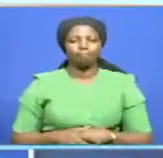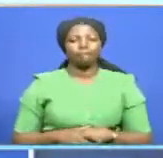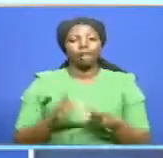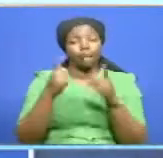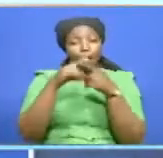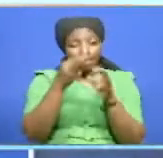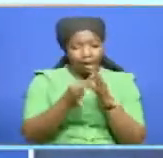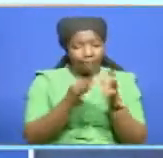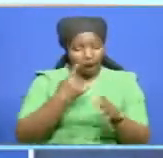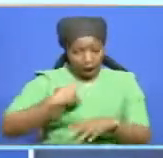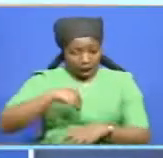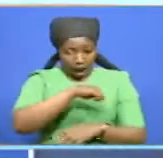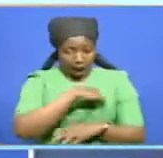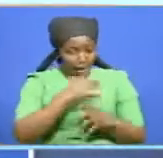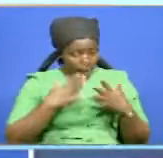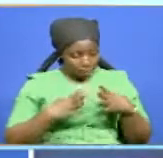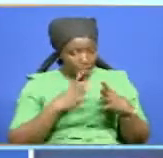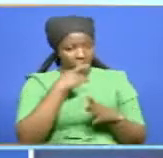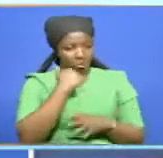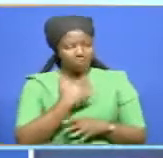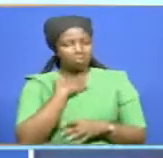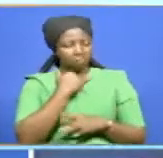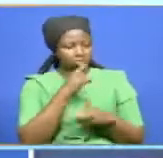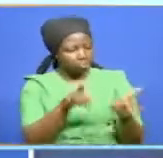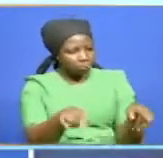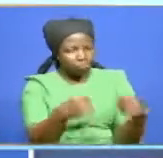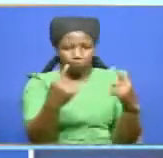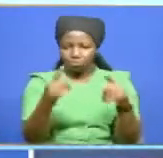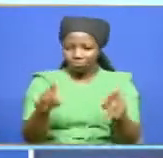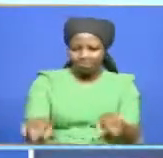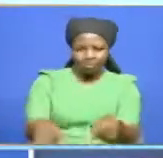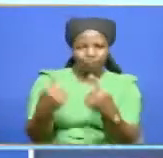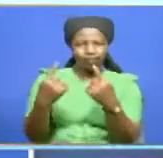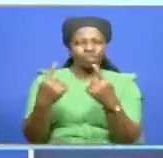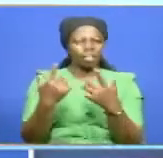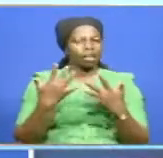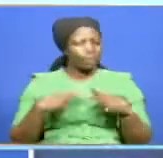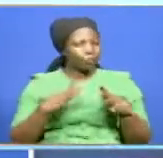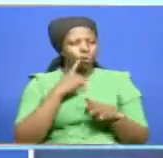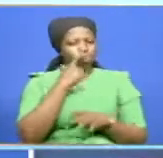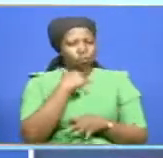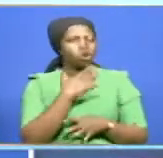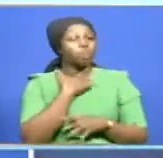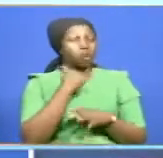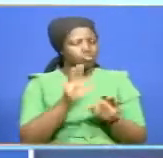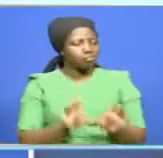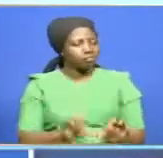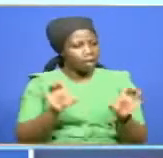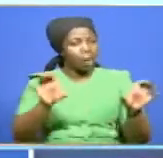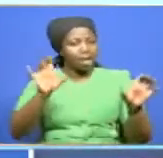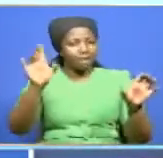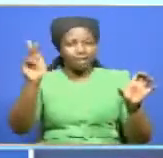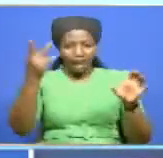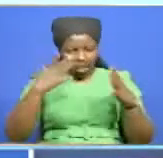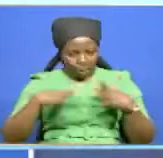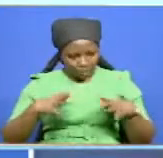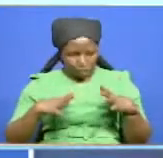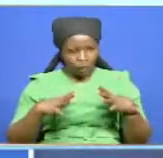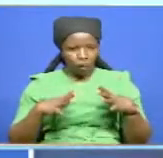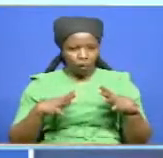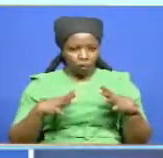Lakini tukiwa watu ambao wanataka kuchimbana, watu ambao wanataka kugawanya wananchi kwa mirengo mbali